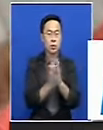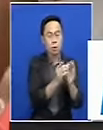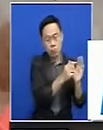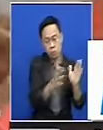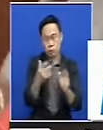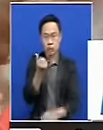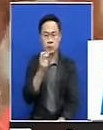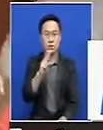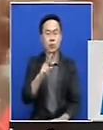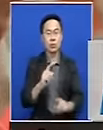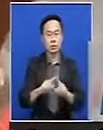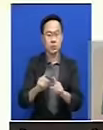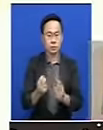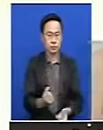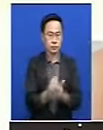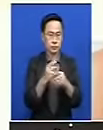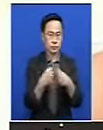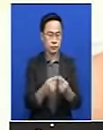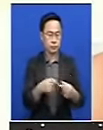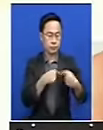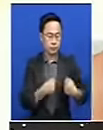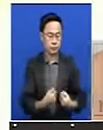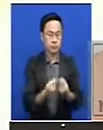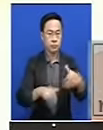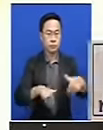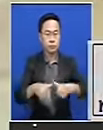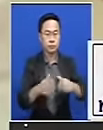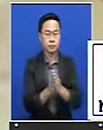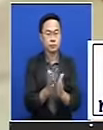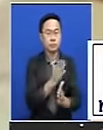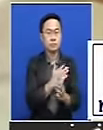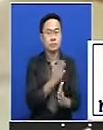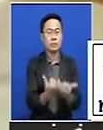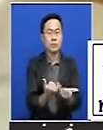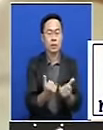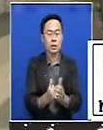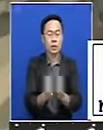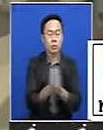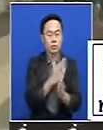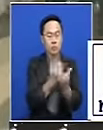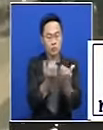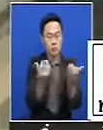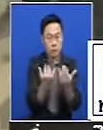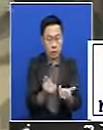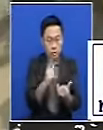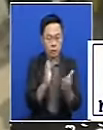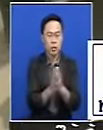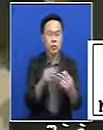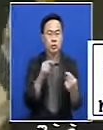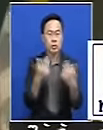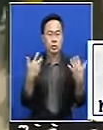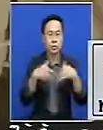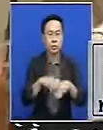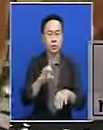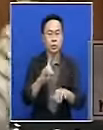12ตำนานเพื่อสร้างขวัญและกำลังใจซึ่งพิธีสวดนพเคราะห์ครั้งนี้พิเศษกว่าทุกครั้งที่ผ่านมาเพราะใช้บทสวดที่สอดคล้